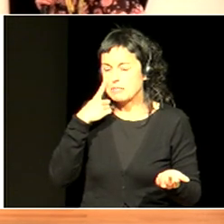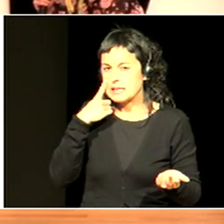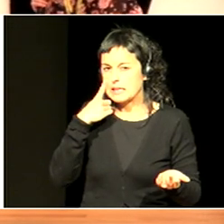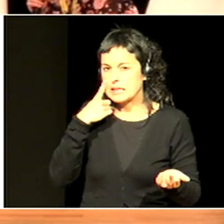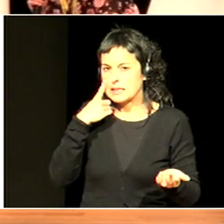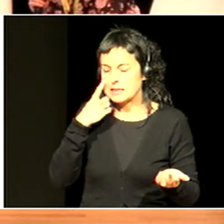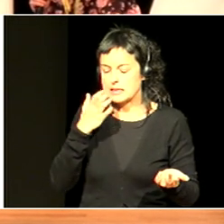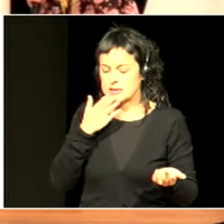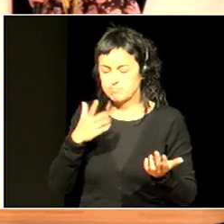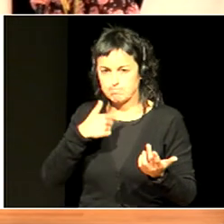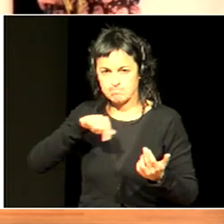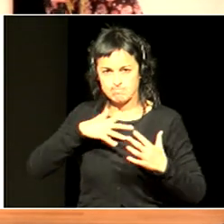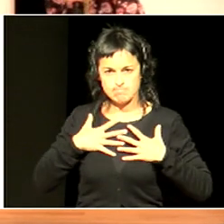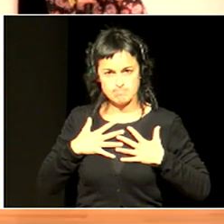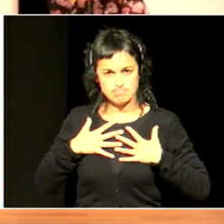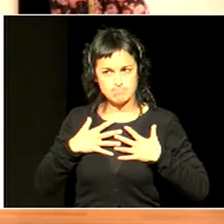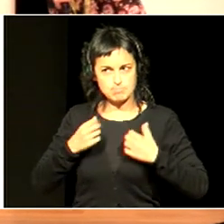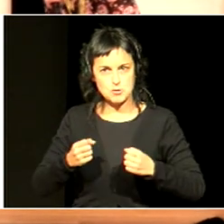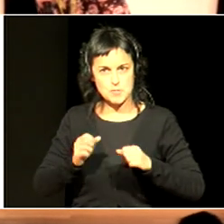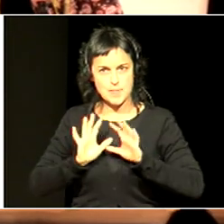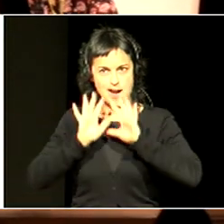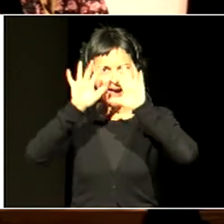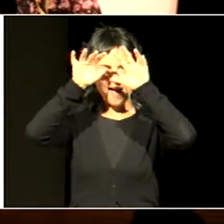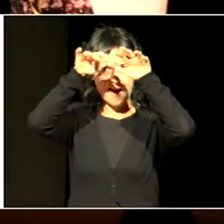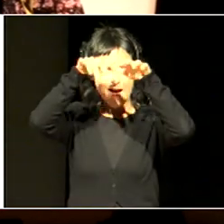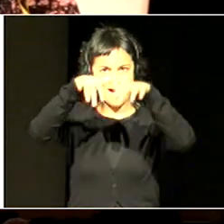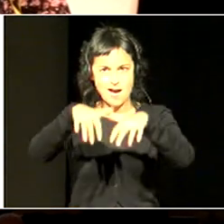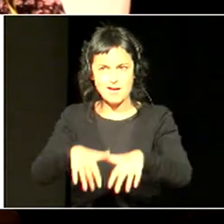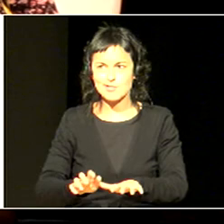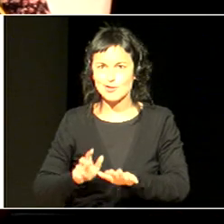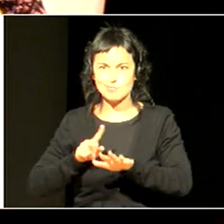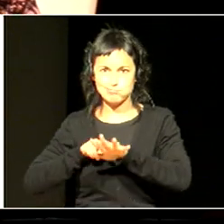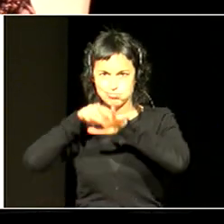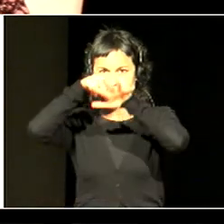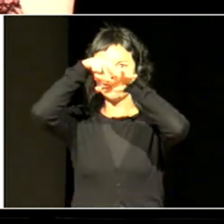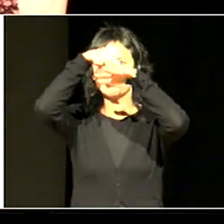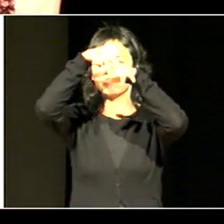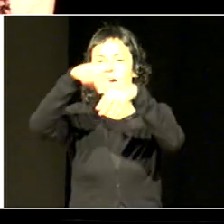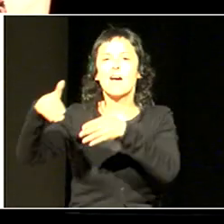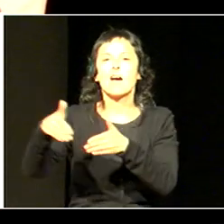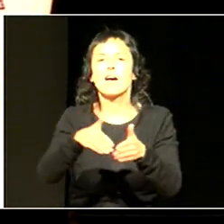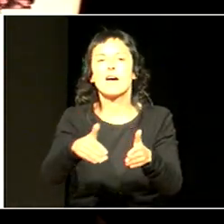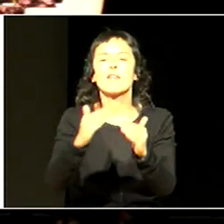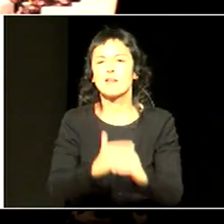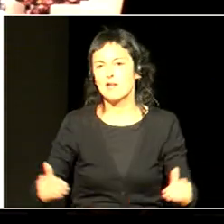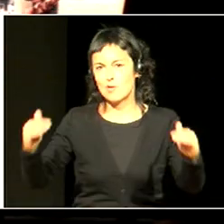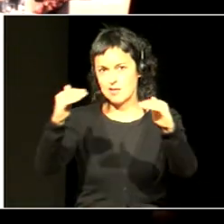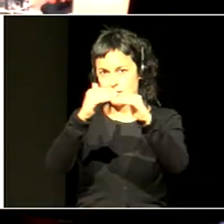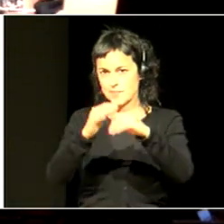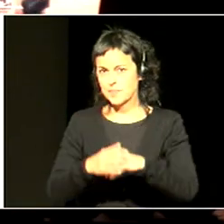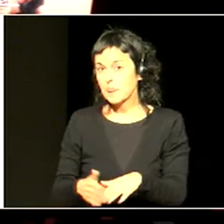eltzen diogun ausardiari olatu horreri, eta surfeatu dezagun berdintasunerantz. Eskerrik asko.